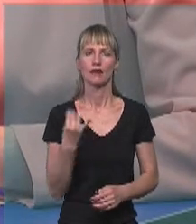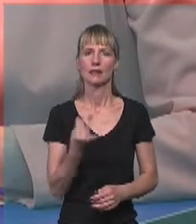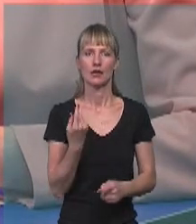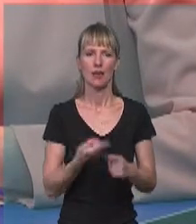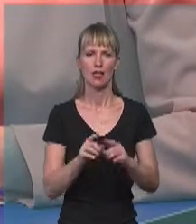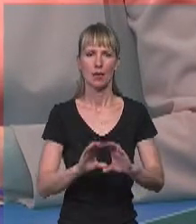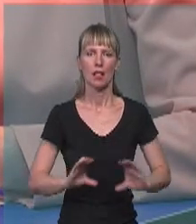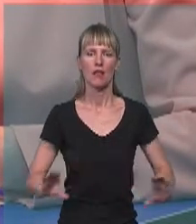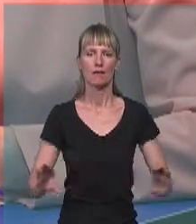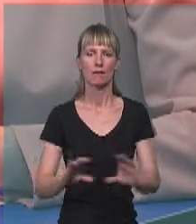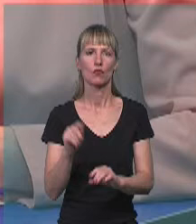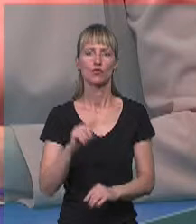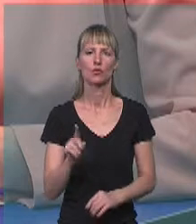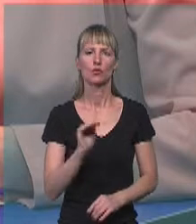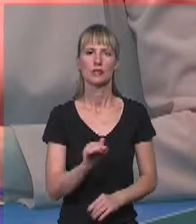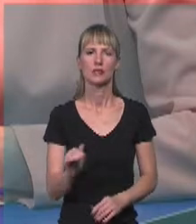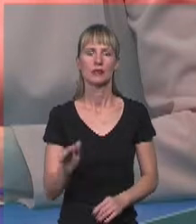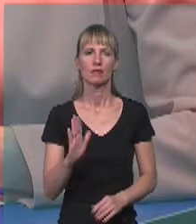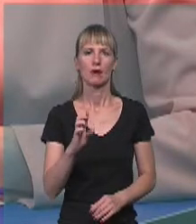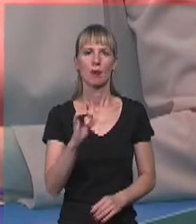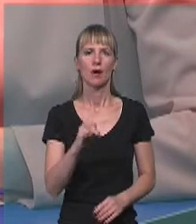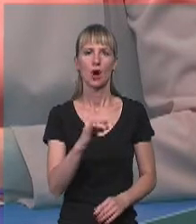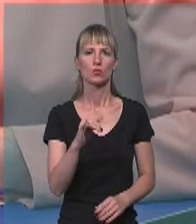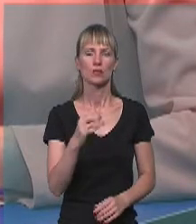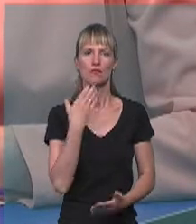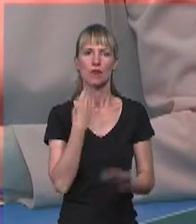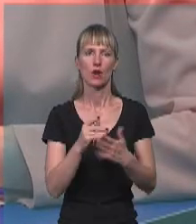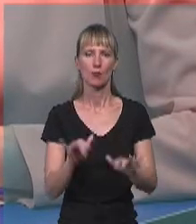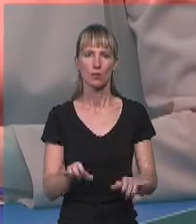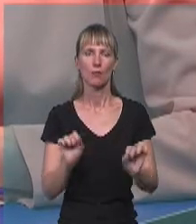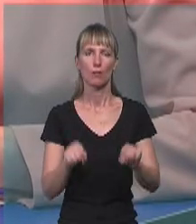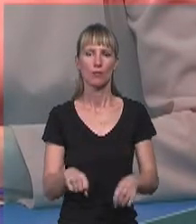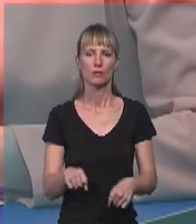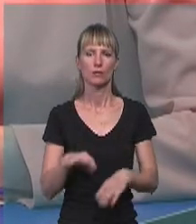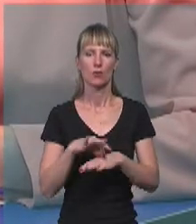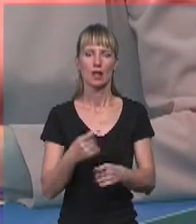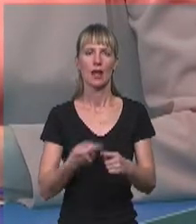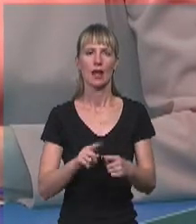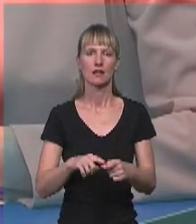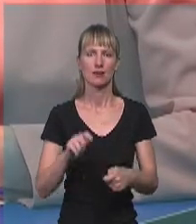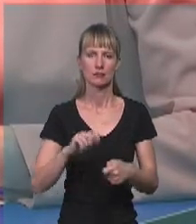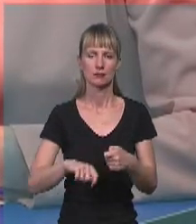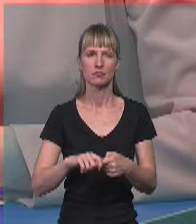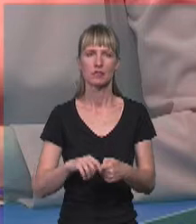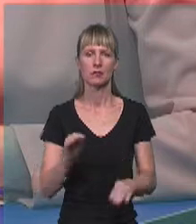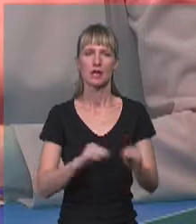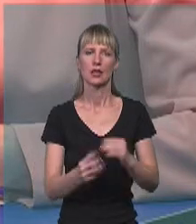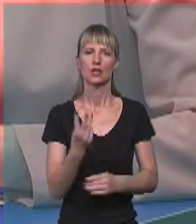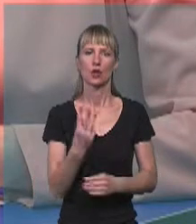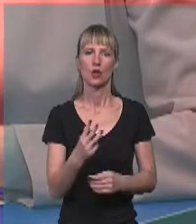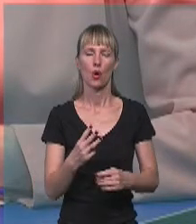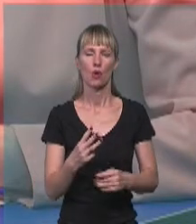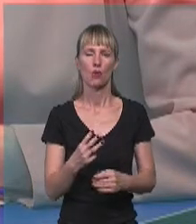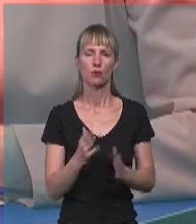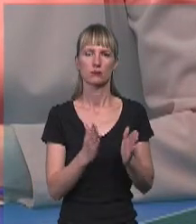в тому, що діти в браузері свого комп'ютера можуть пройти це тестування. Тестування складається з 3 блоків.